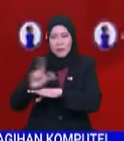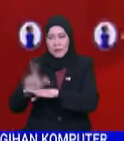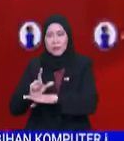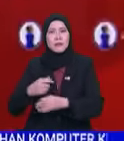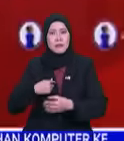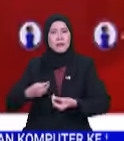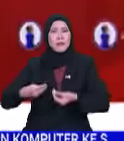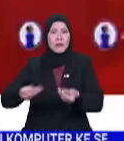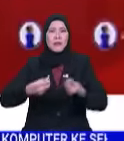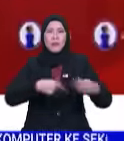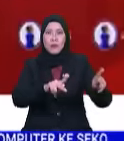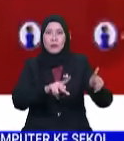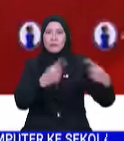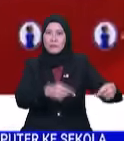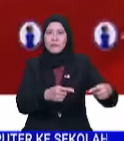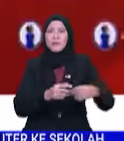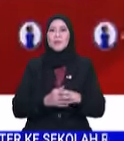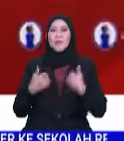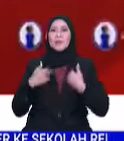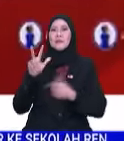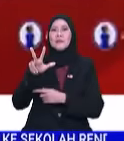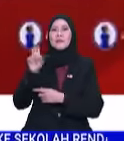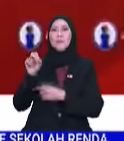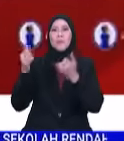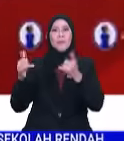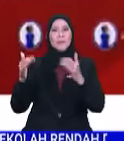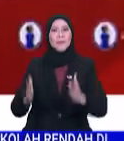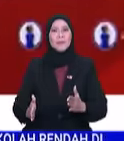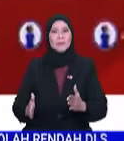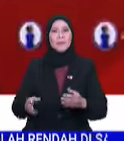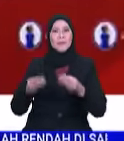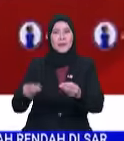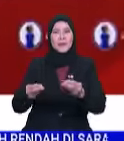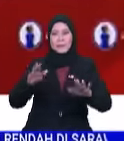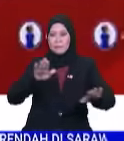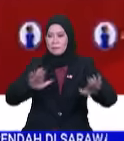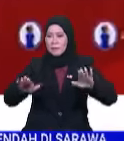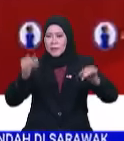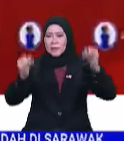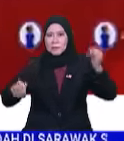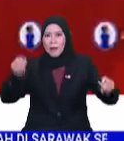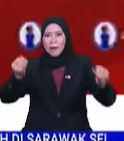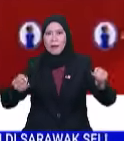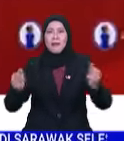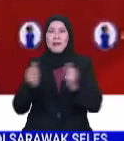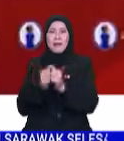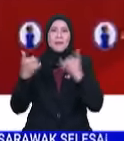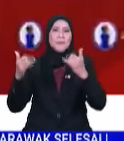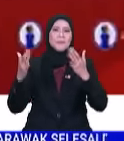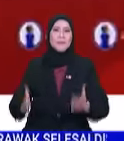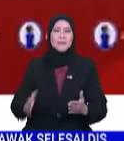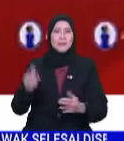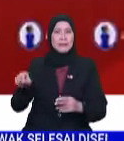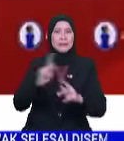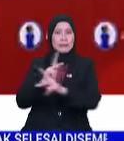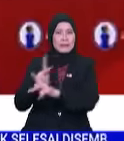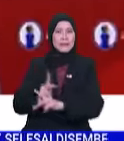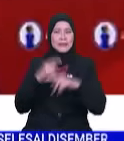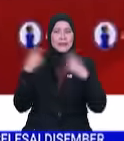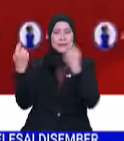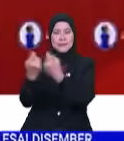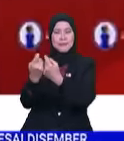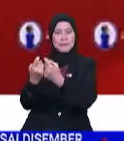peluang. So kita ada 30 player dan kita kena bagi peluang yang seimbang kepada player-player kita. Itu perlu kita jaga, tim harmoni perlu